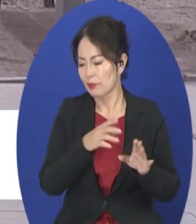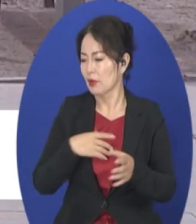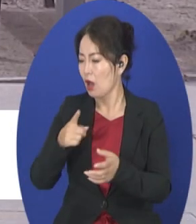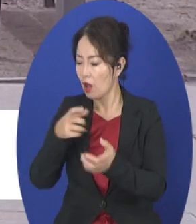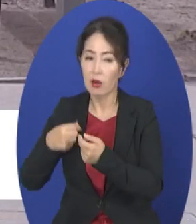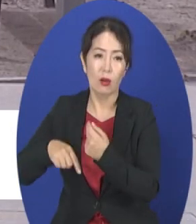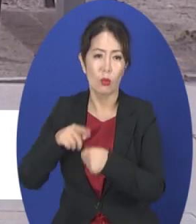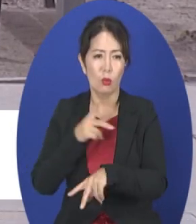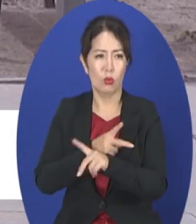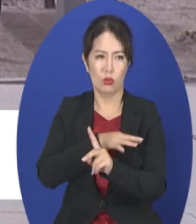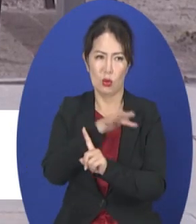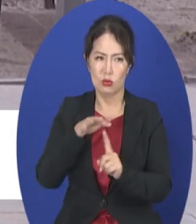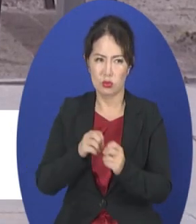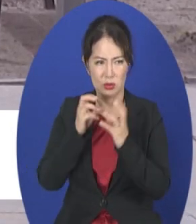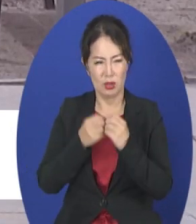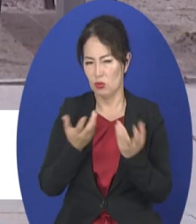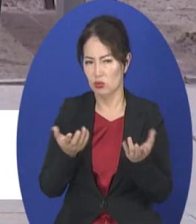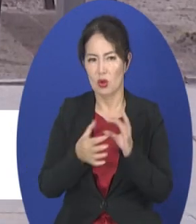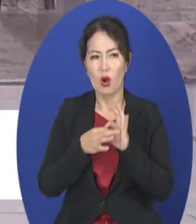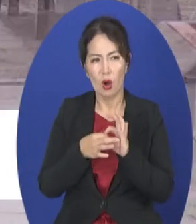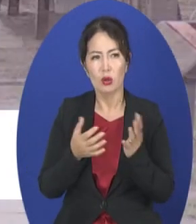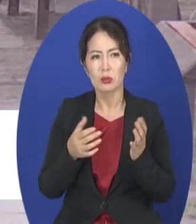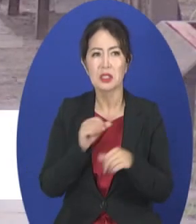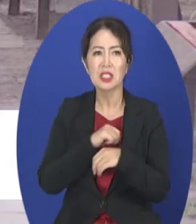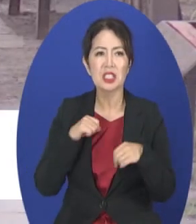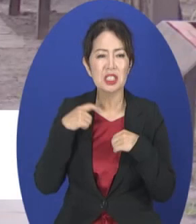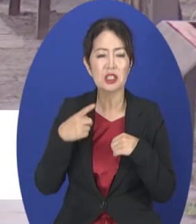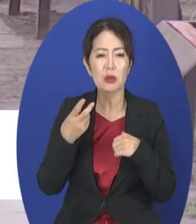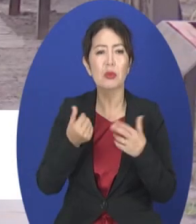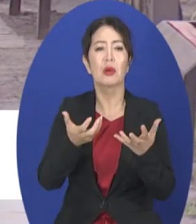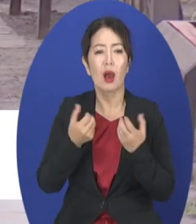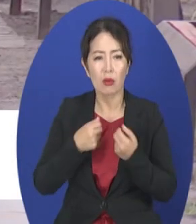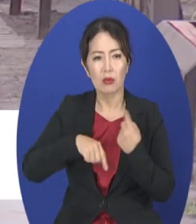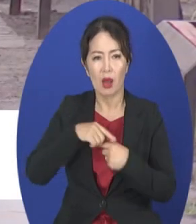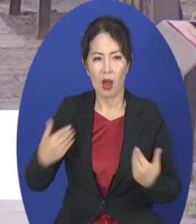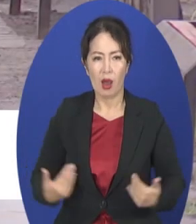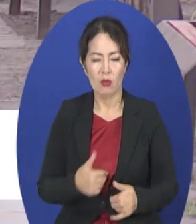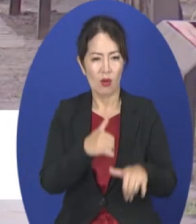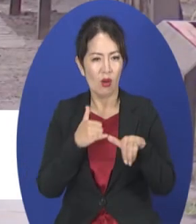орчин бүрдээгүйтэй холбоотойг их сурвалжууд хэлж байна. Иргэдийн мөнгийг хүлж дээрэс нь амьдралаар нь